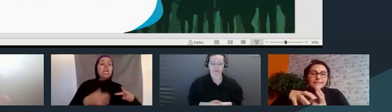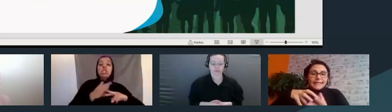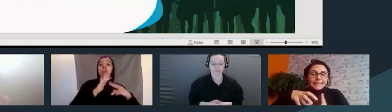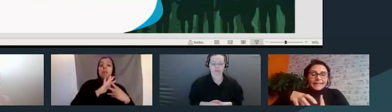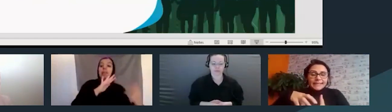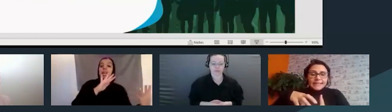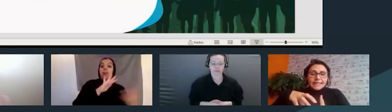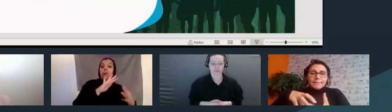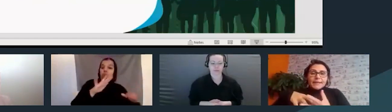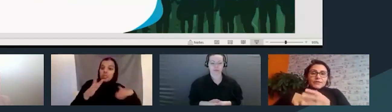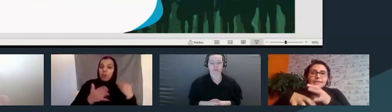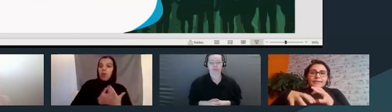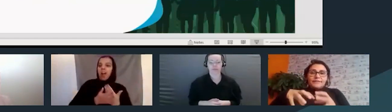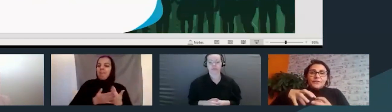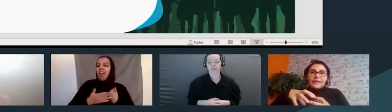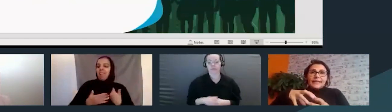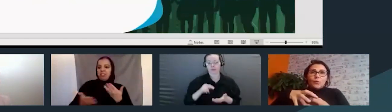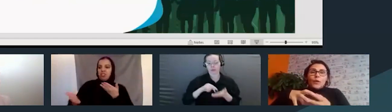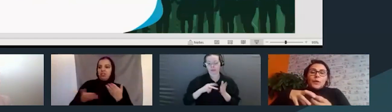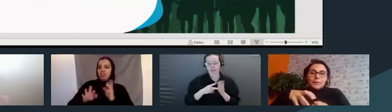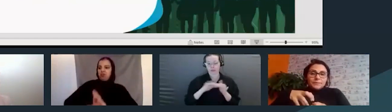besoin et tout en se